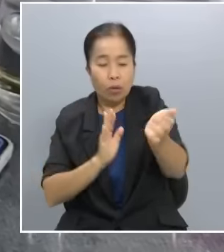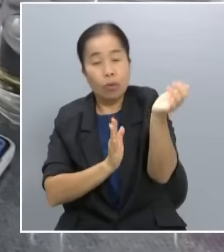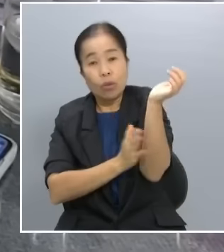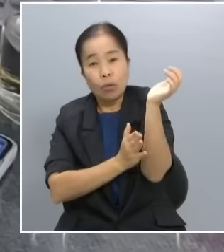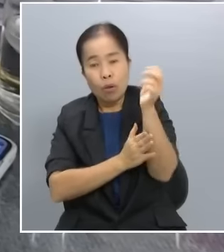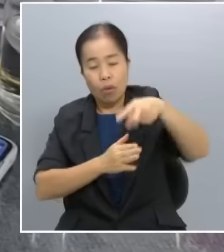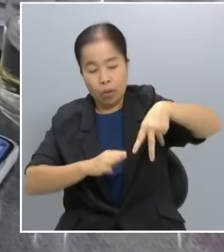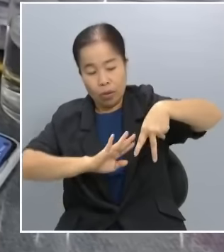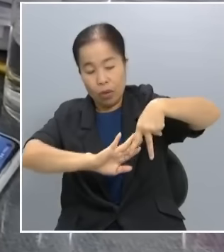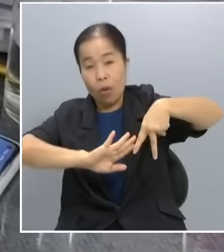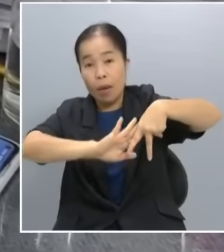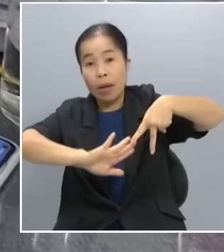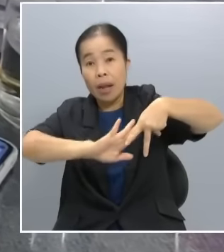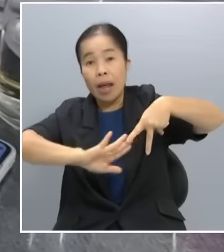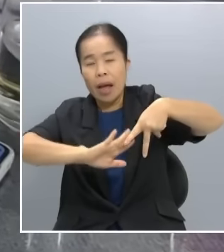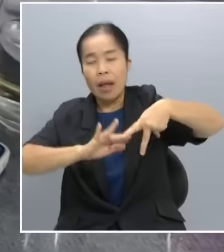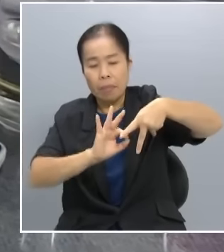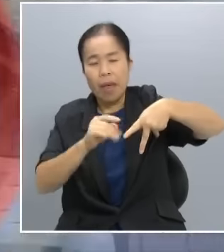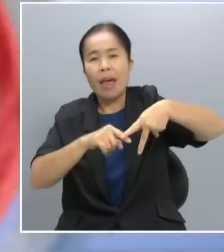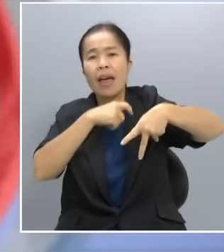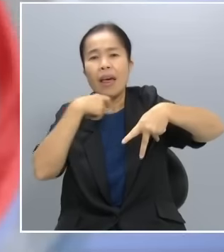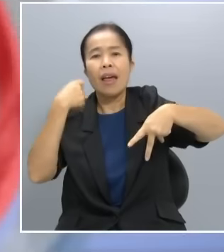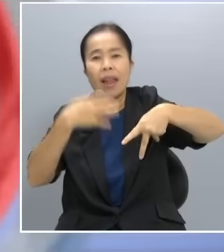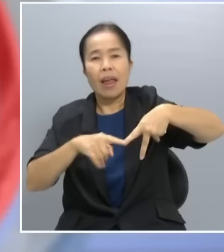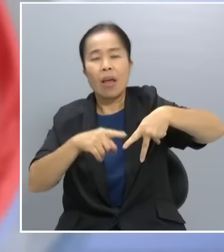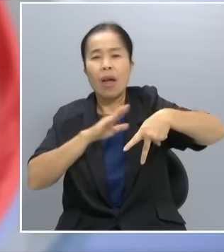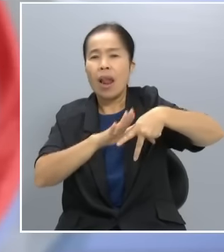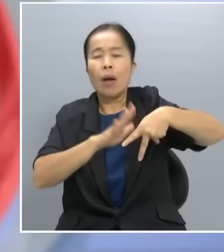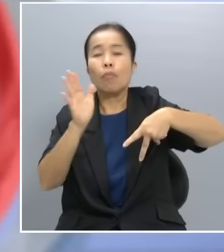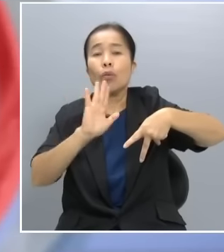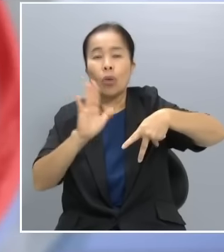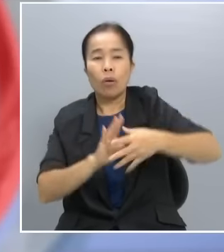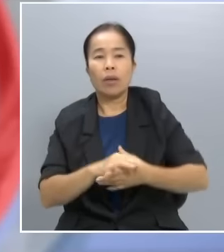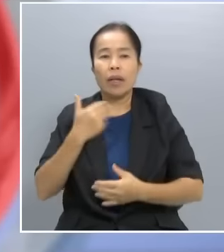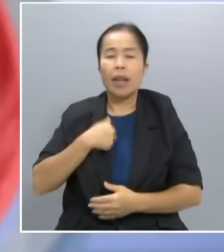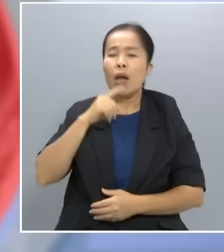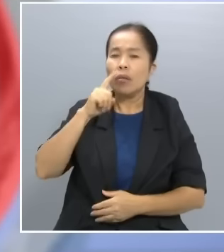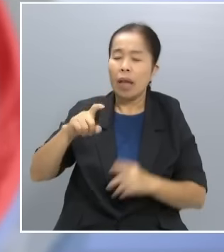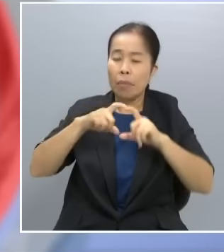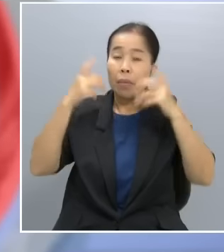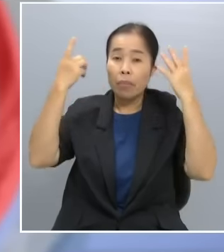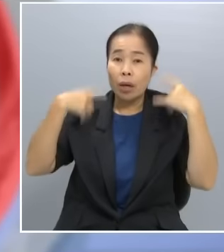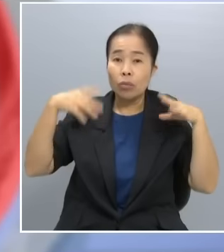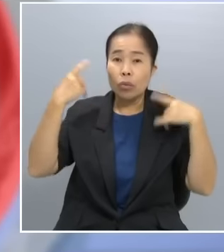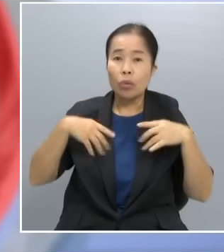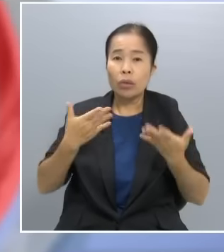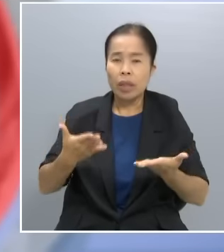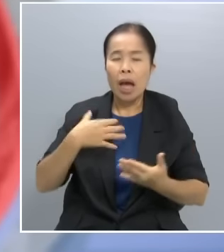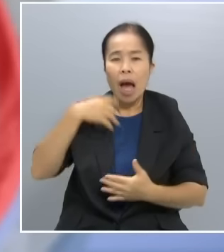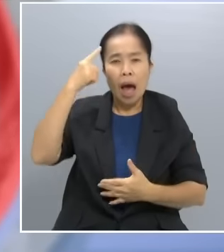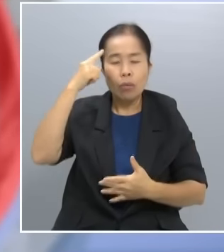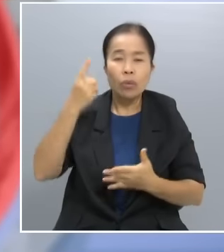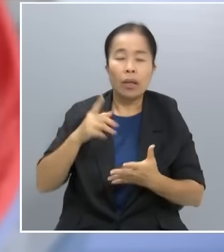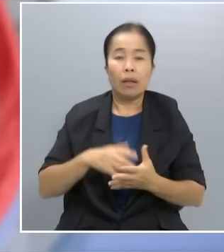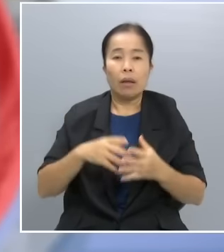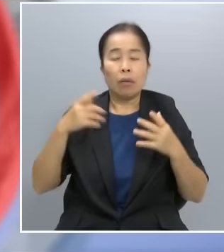ซึ่งมีแผลเย็บอยู่แต่ว่าแผลเนี่ยมันแห้งดีแล้วนะฮะไม่ต้องล้างก็ได้จึงสอบถามถึงบัตรประชาชนเพื่อตรวจสอบสิทธิ์ของการรักษาแต่คน